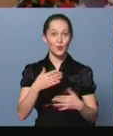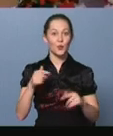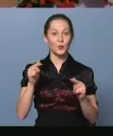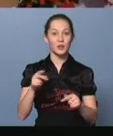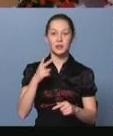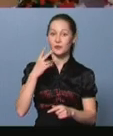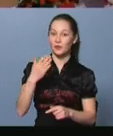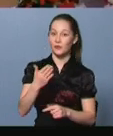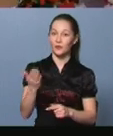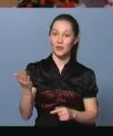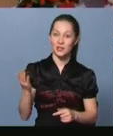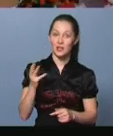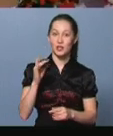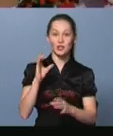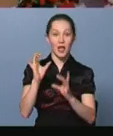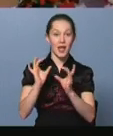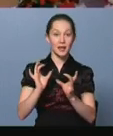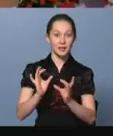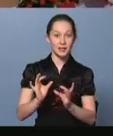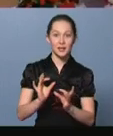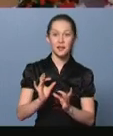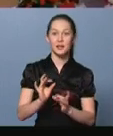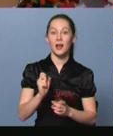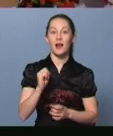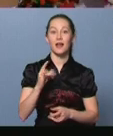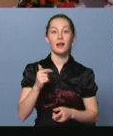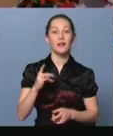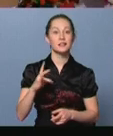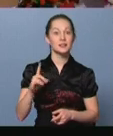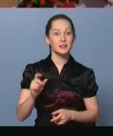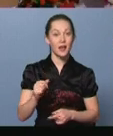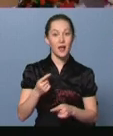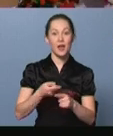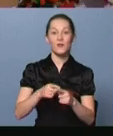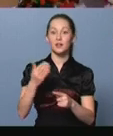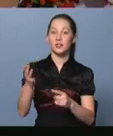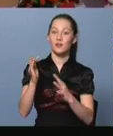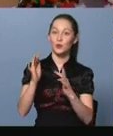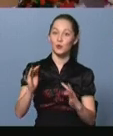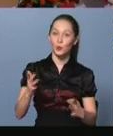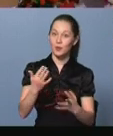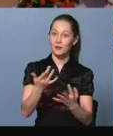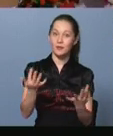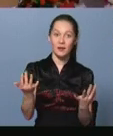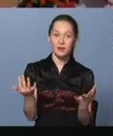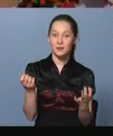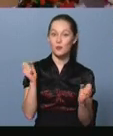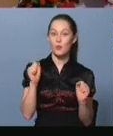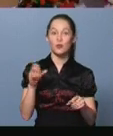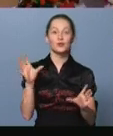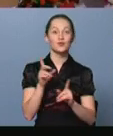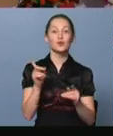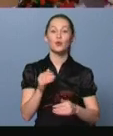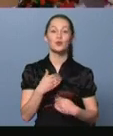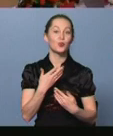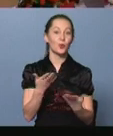из сизалевых шариков елочки, органза. Вот это из фоамира она елка. То есть можно из всего что угодно.